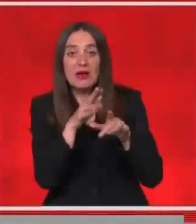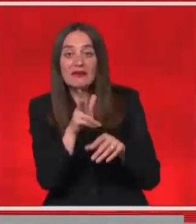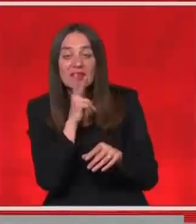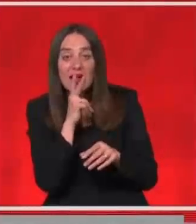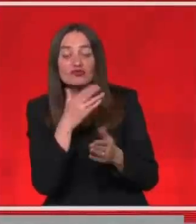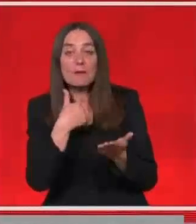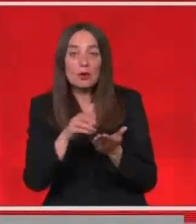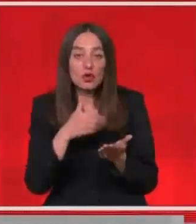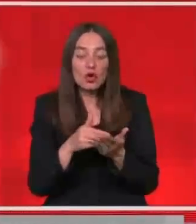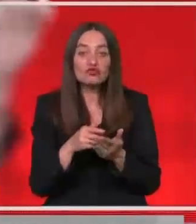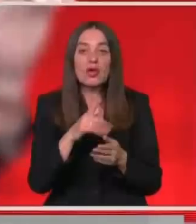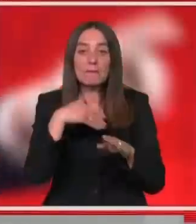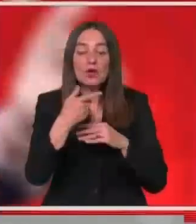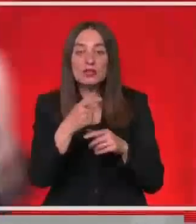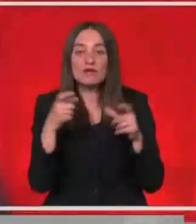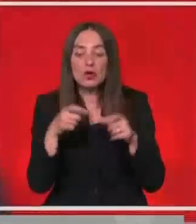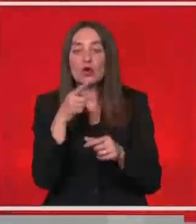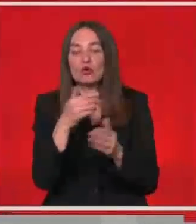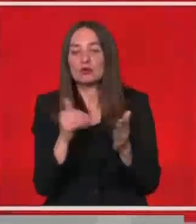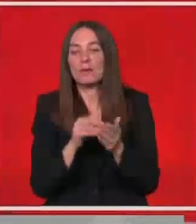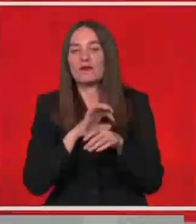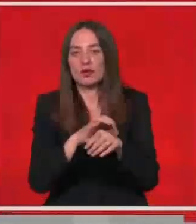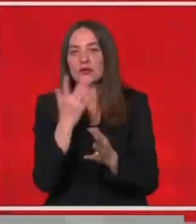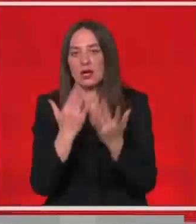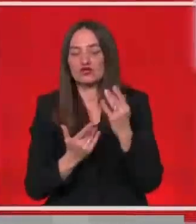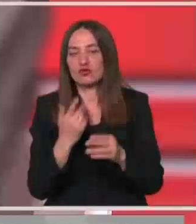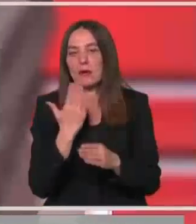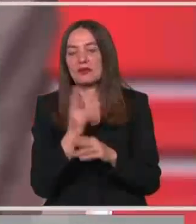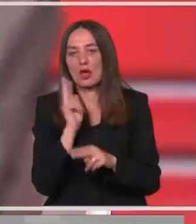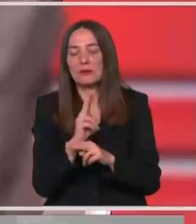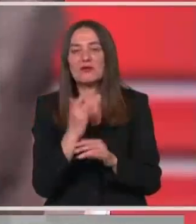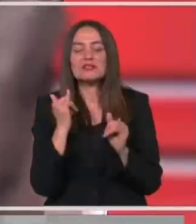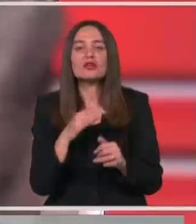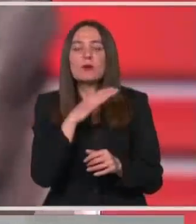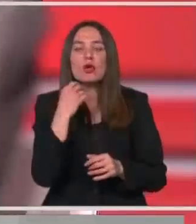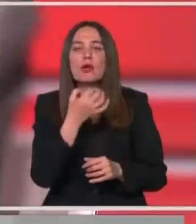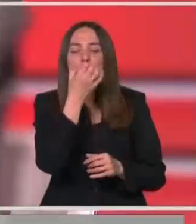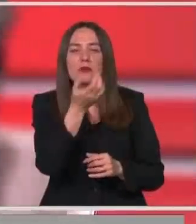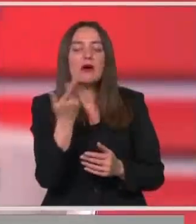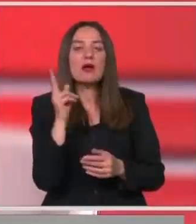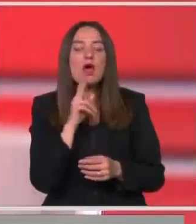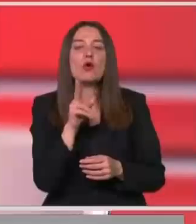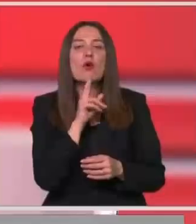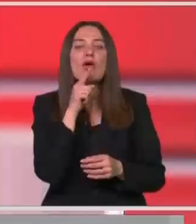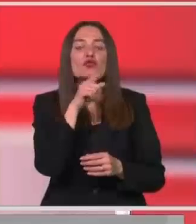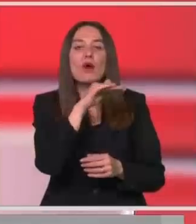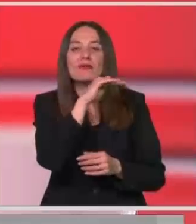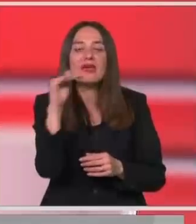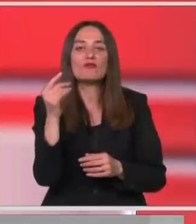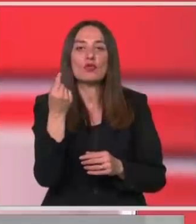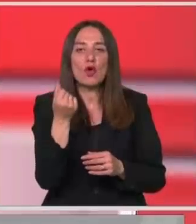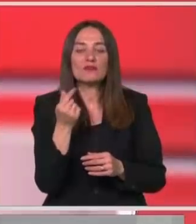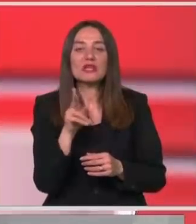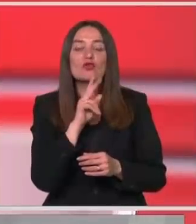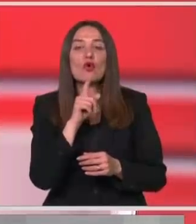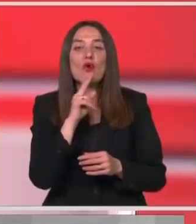odnosno potrošnje posle ove krize, tu treba voditi račun. Dobro, sad će mnogi da vas pitaju, onako laički, koji je to nivo novca do